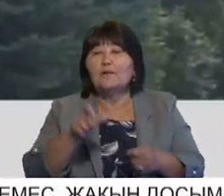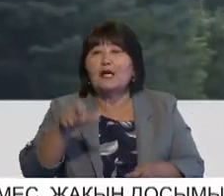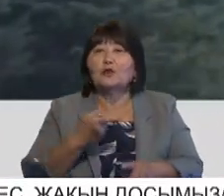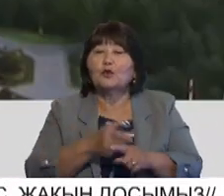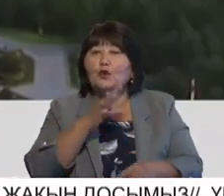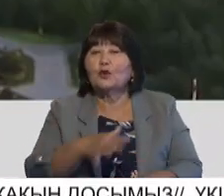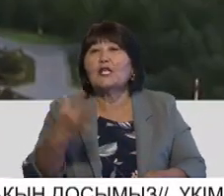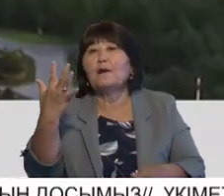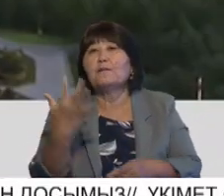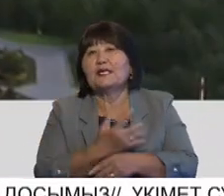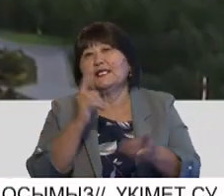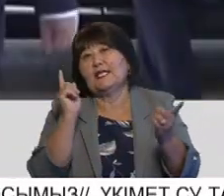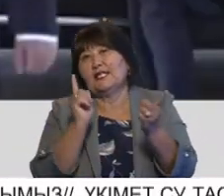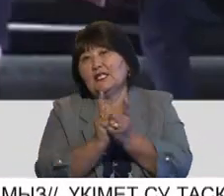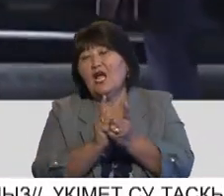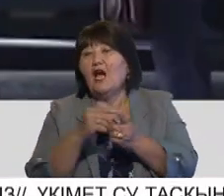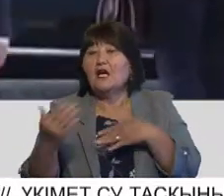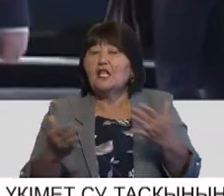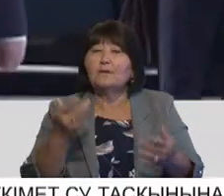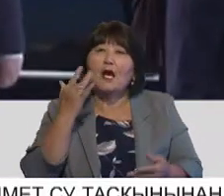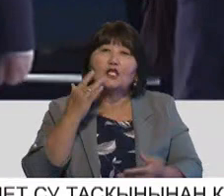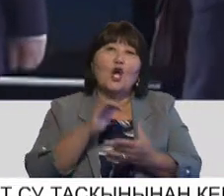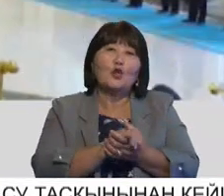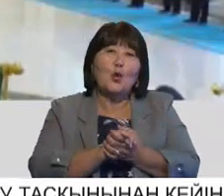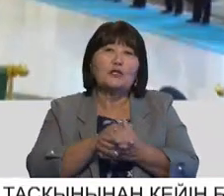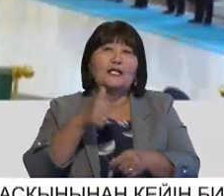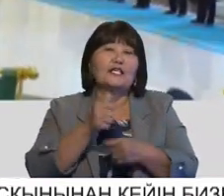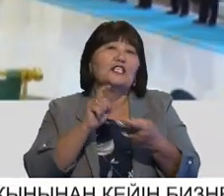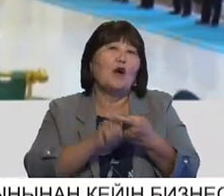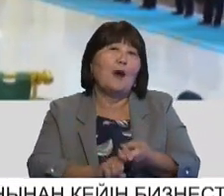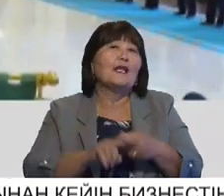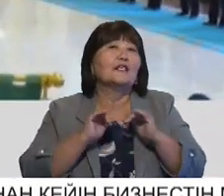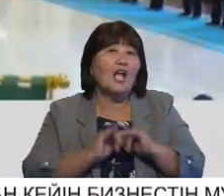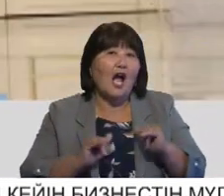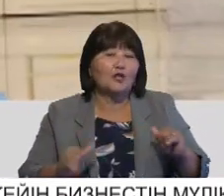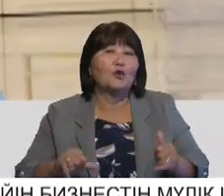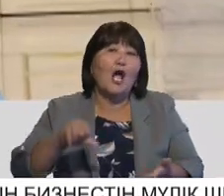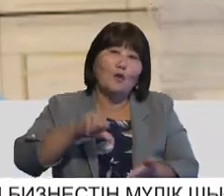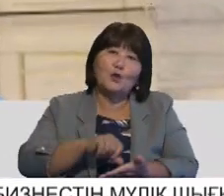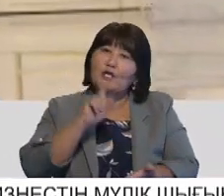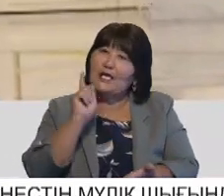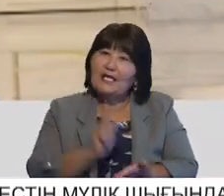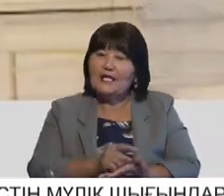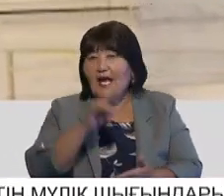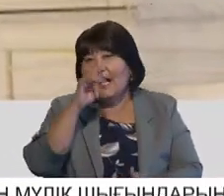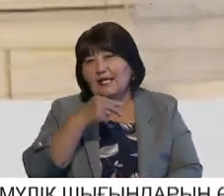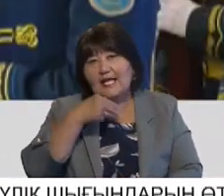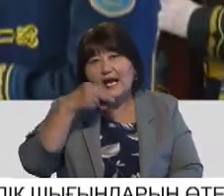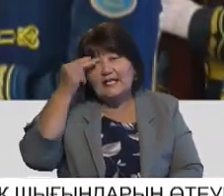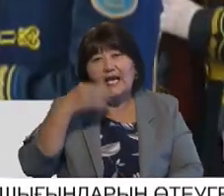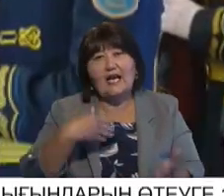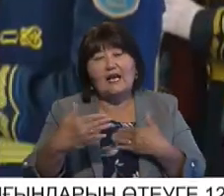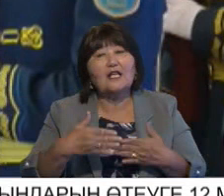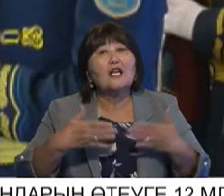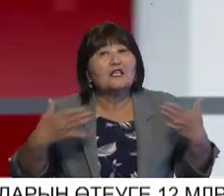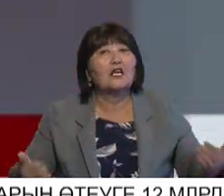дейін 5 рет кездесті. Тараптар әрдайым достық негіздегі байланыстарды арттыруға мүдделі екендерін айтып, Қазақ-Қытай қатынасына